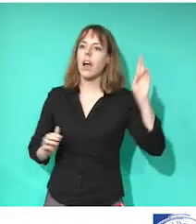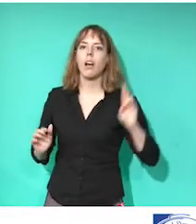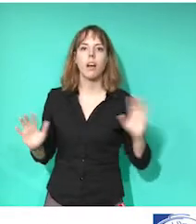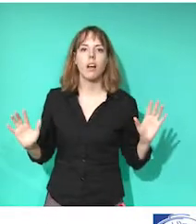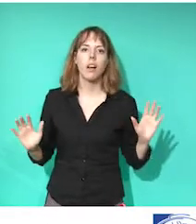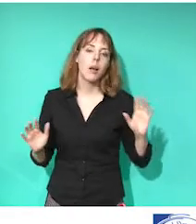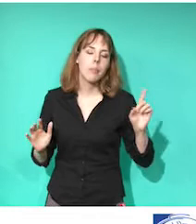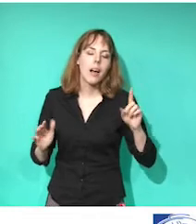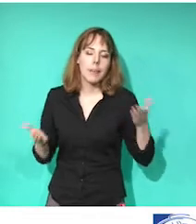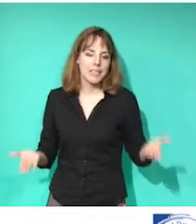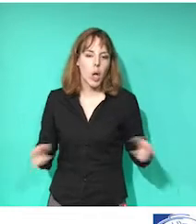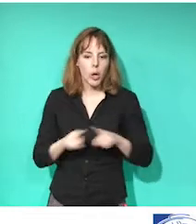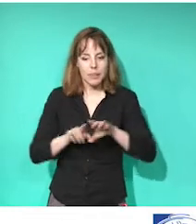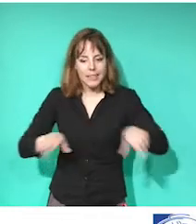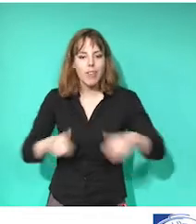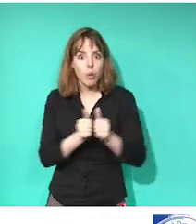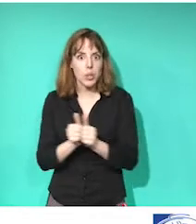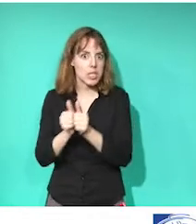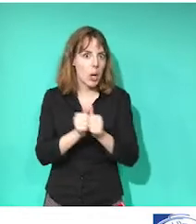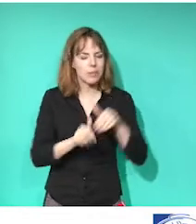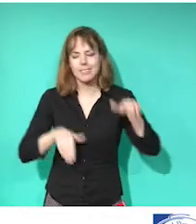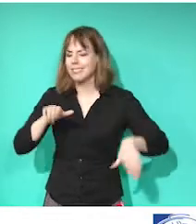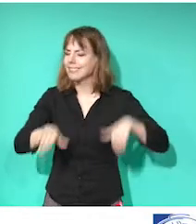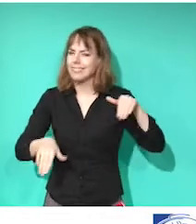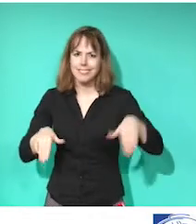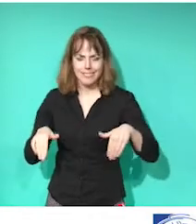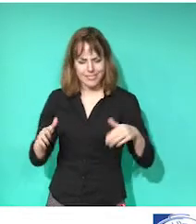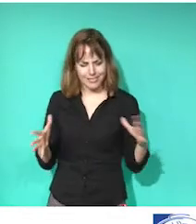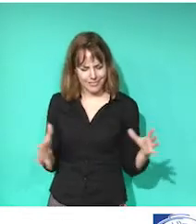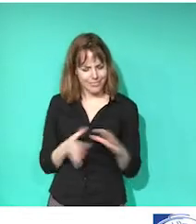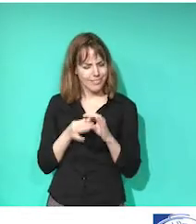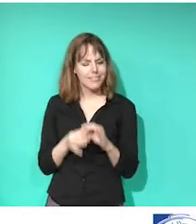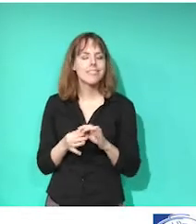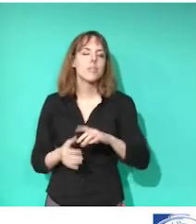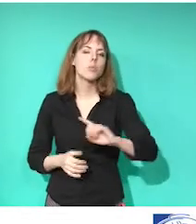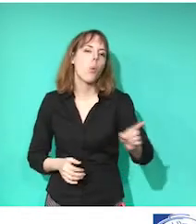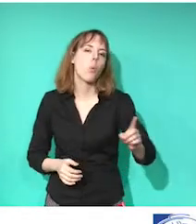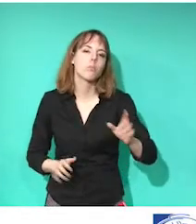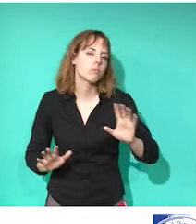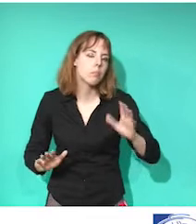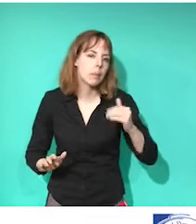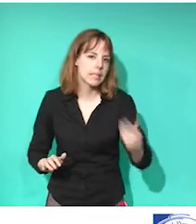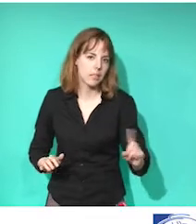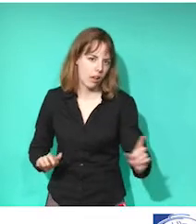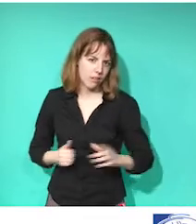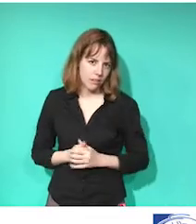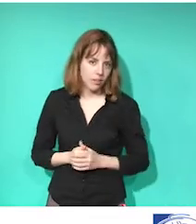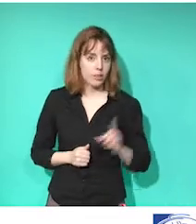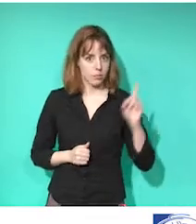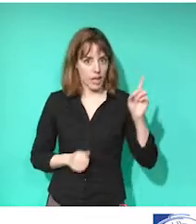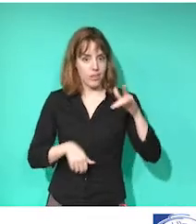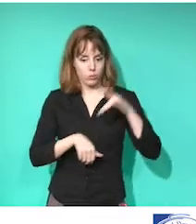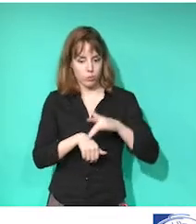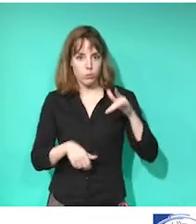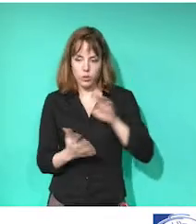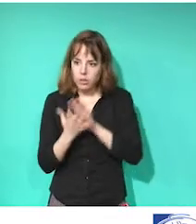une natation synchronisée, tout de même, là, je ne vais pas jusque-là. Mais en tout cas, il y a eu manifestement des rencontres, des